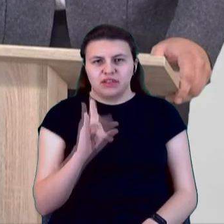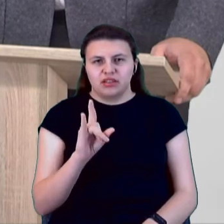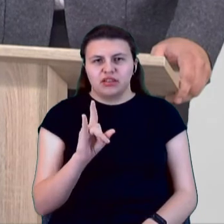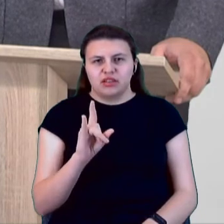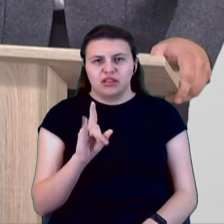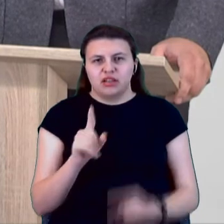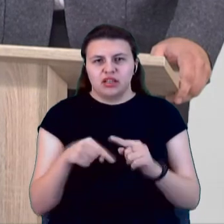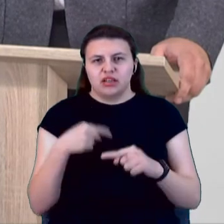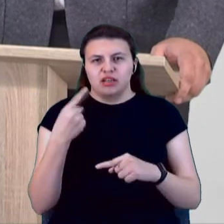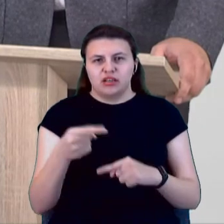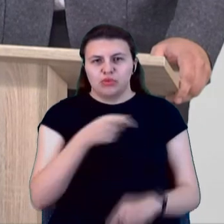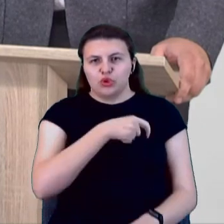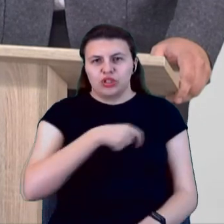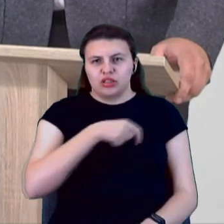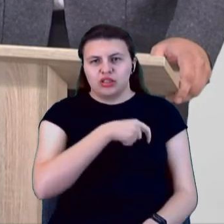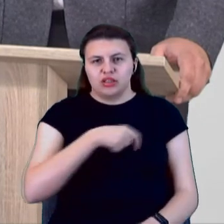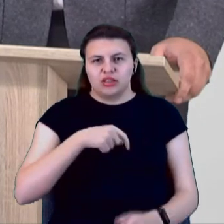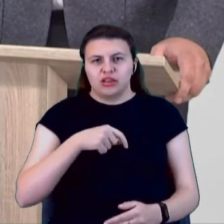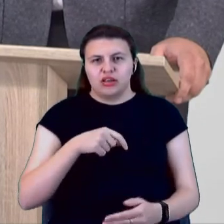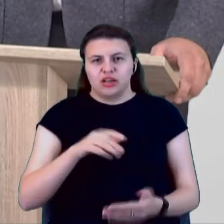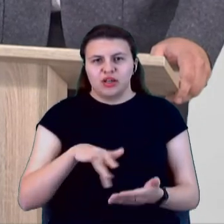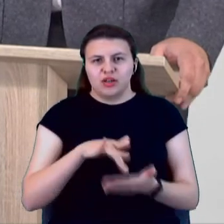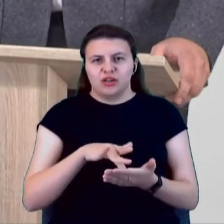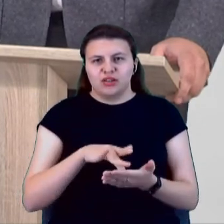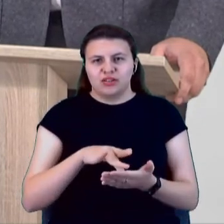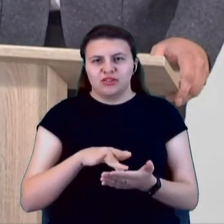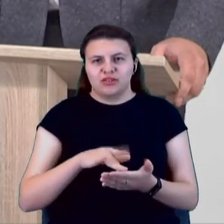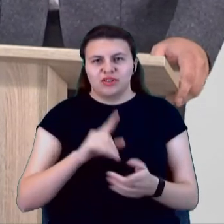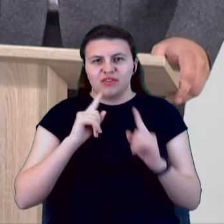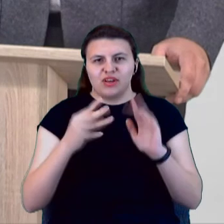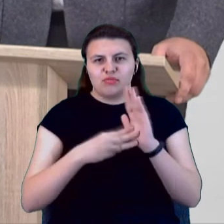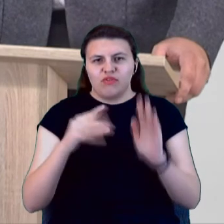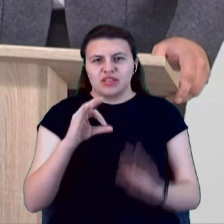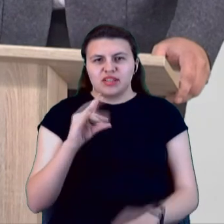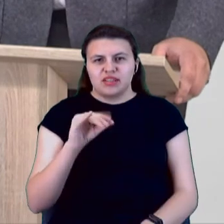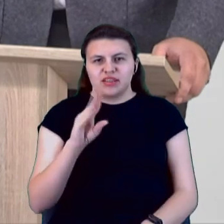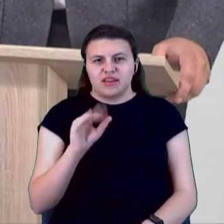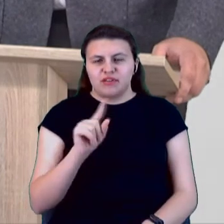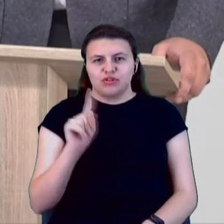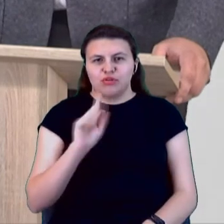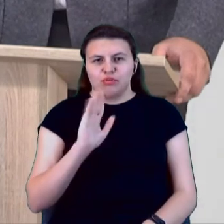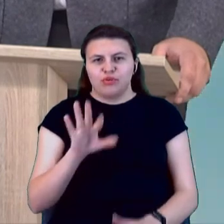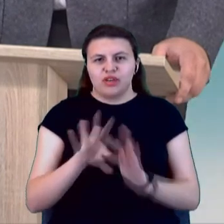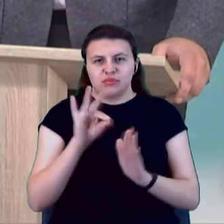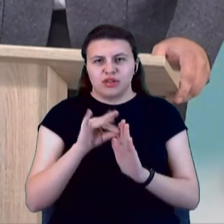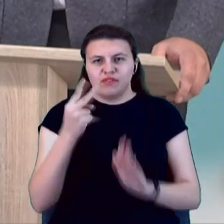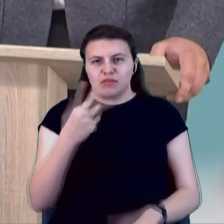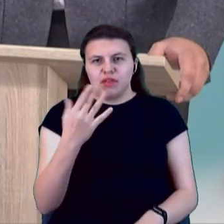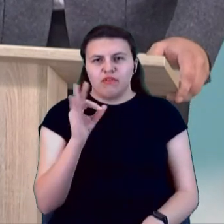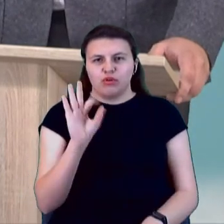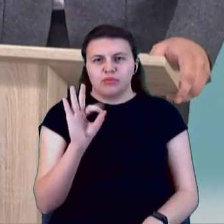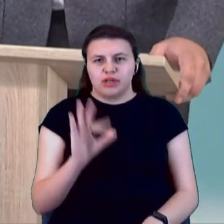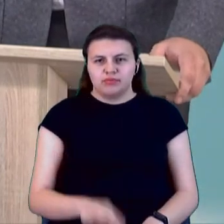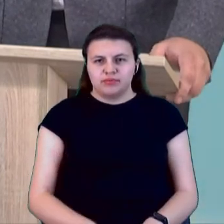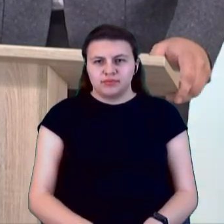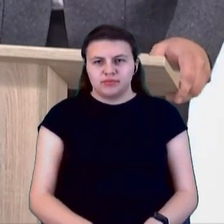следующим депутатам городского совета 8-го созыва, которые будут избраны 25 октября. С чем